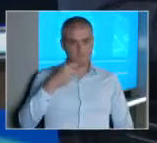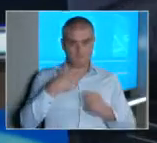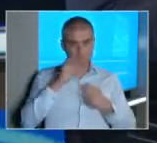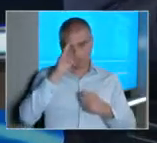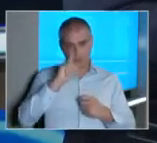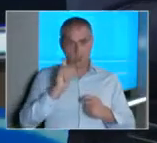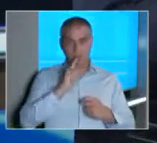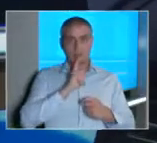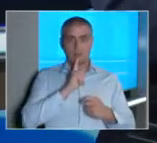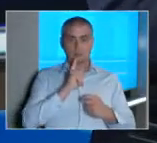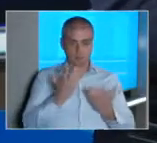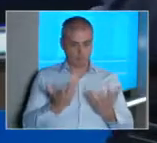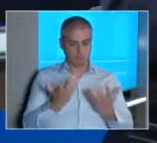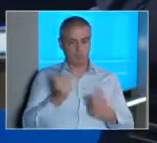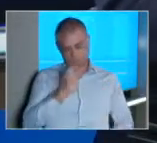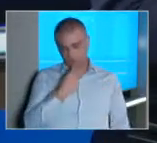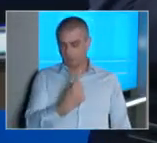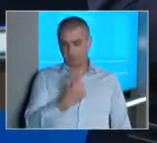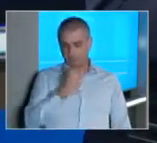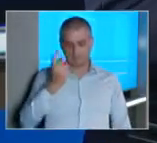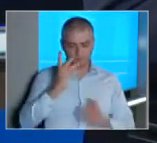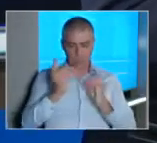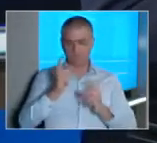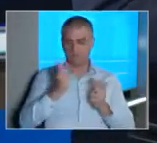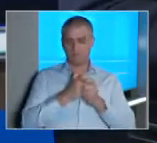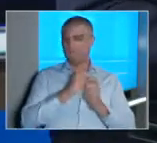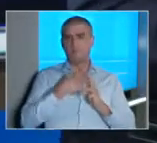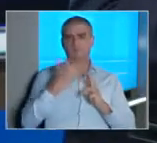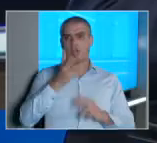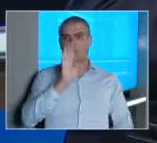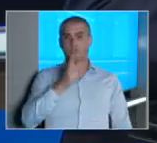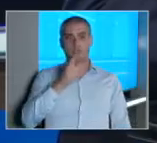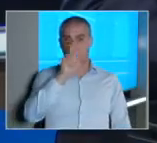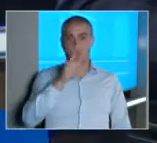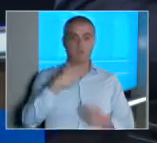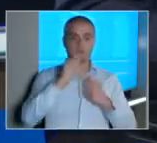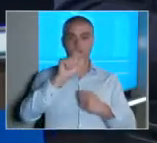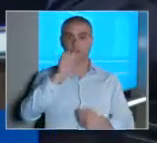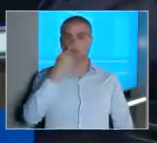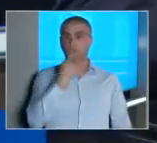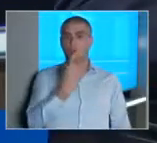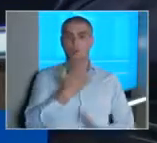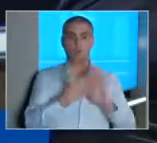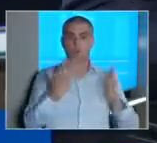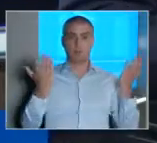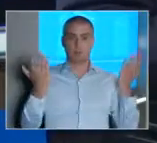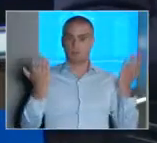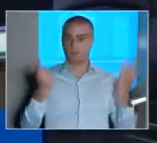לו מספיק, סליחה, לא רוצה להגיד לך מה